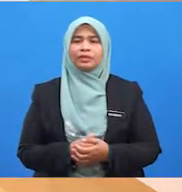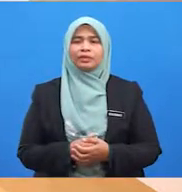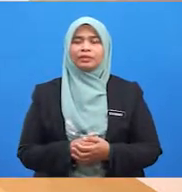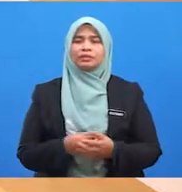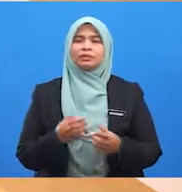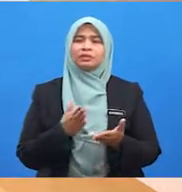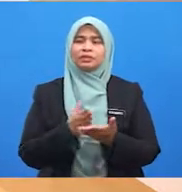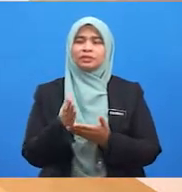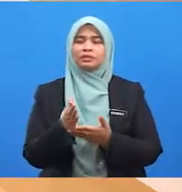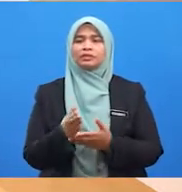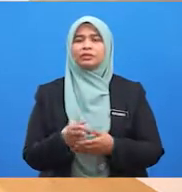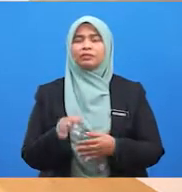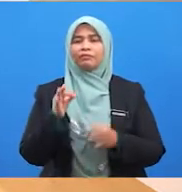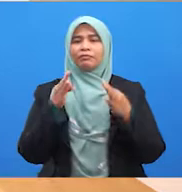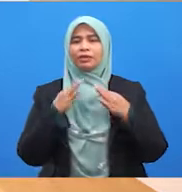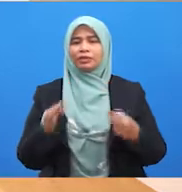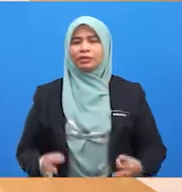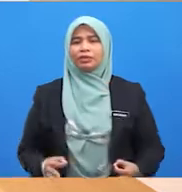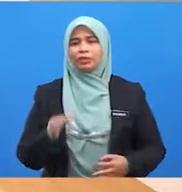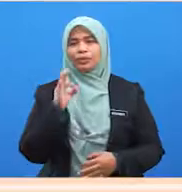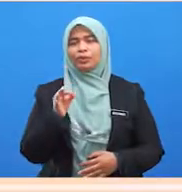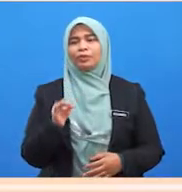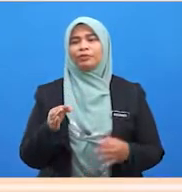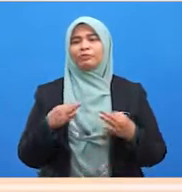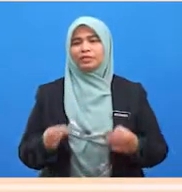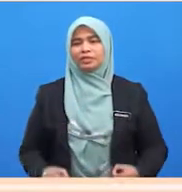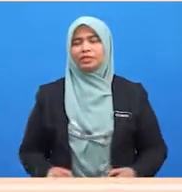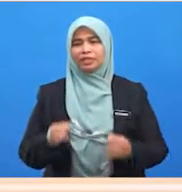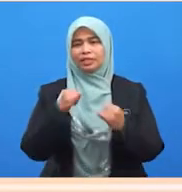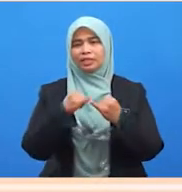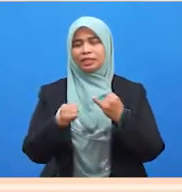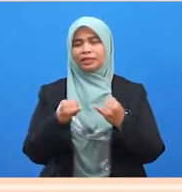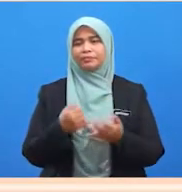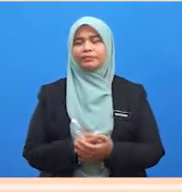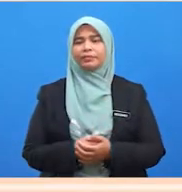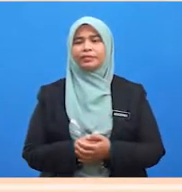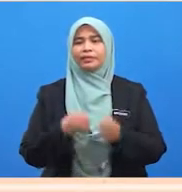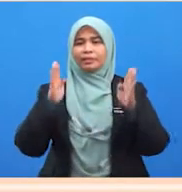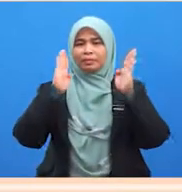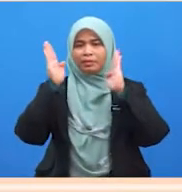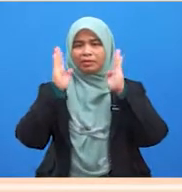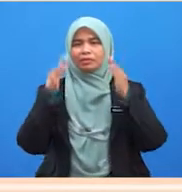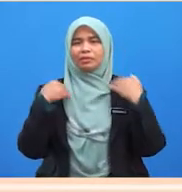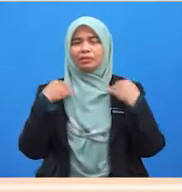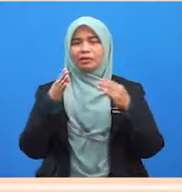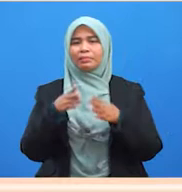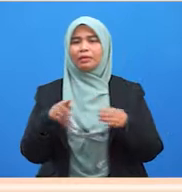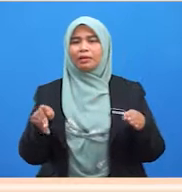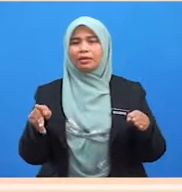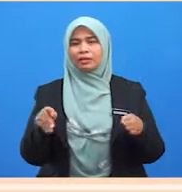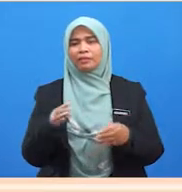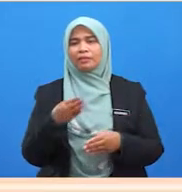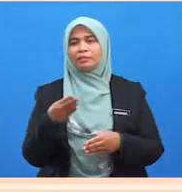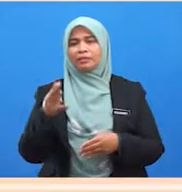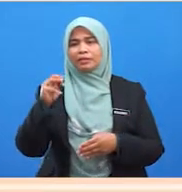faktor fizikal yang terakhir iaitu faktor bahan mentah. Malaysia mempunyai pelbagai bahan mentah